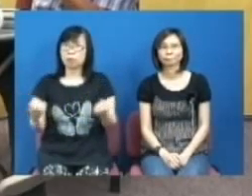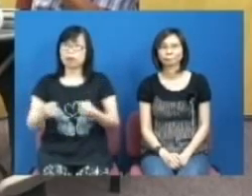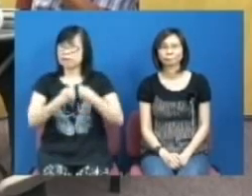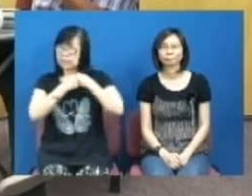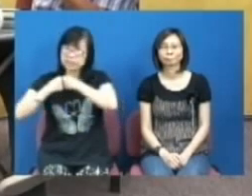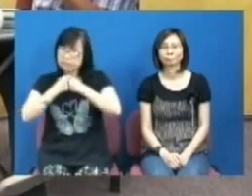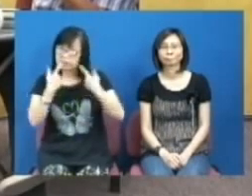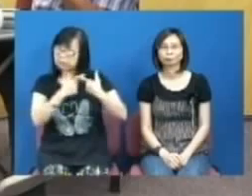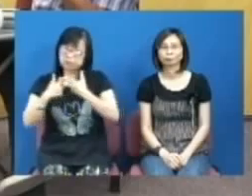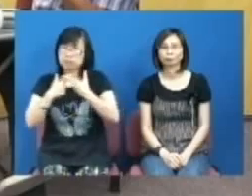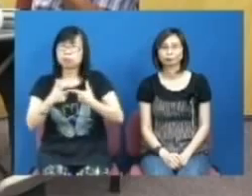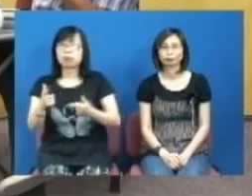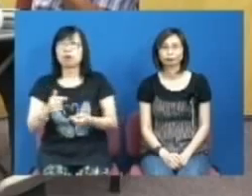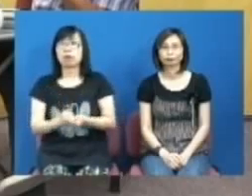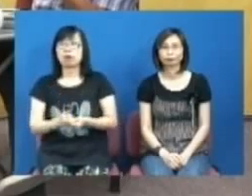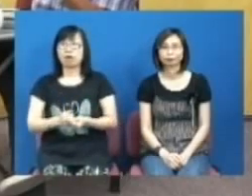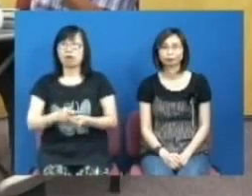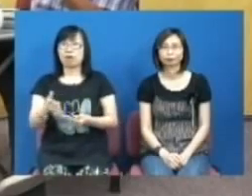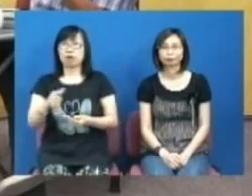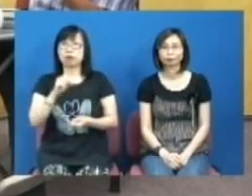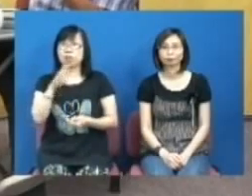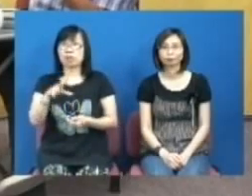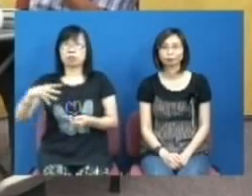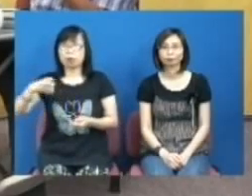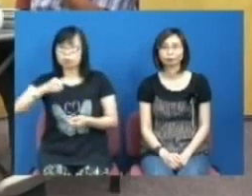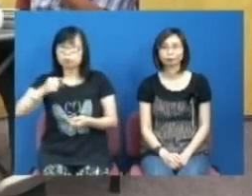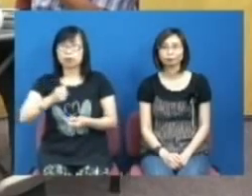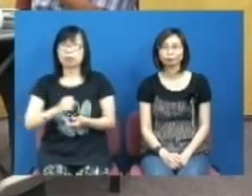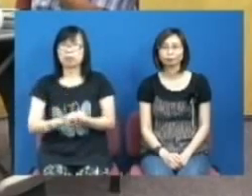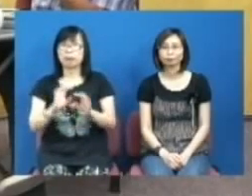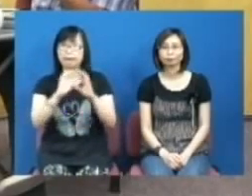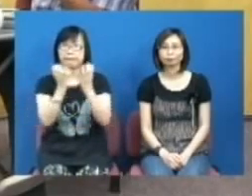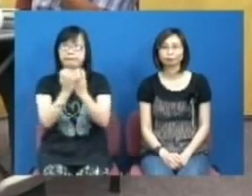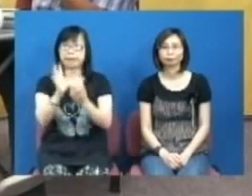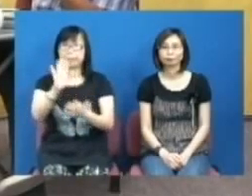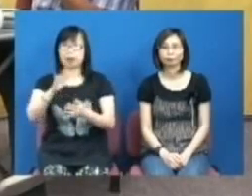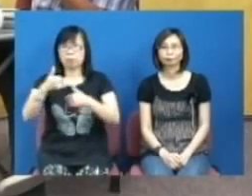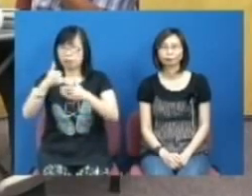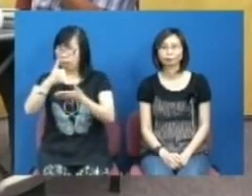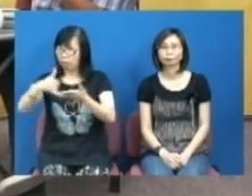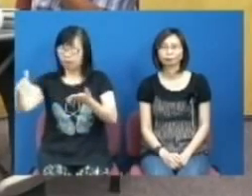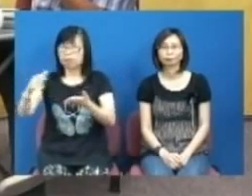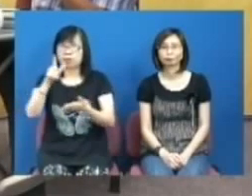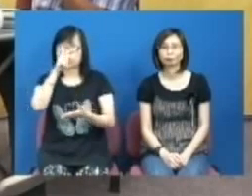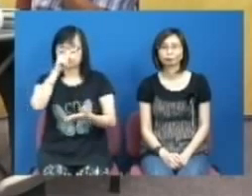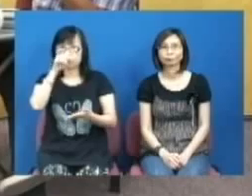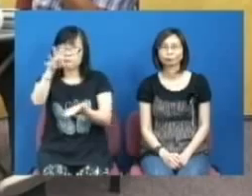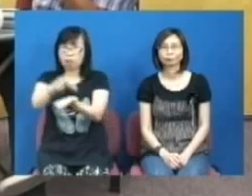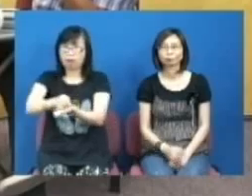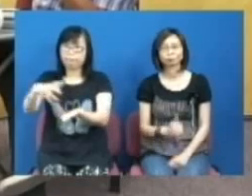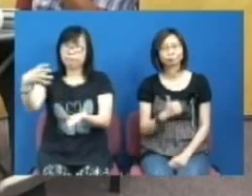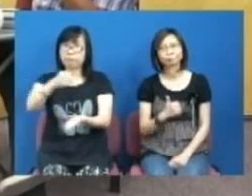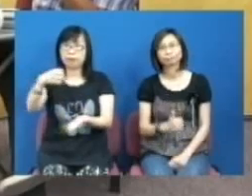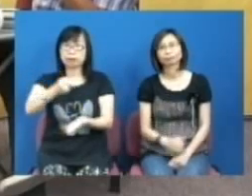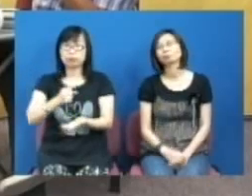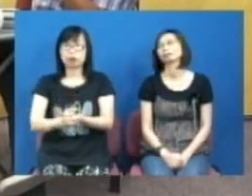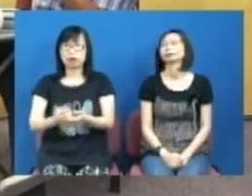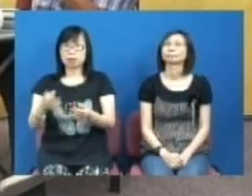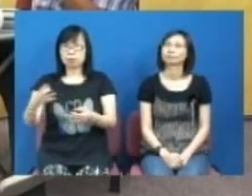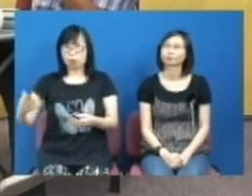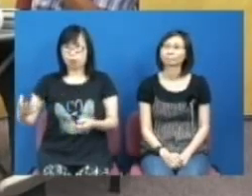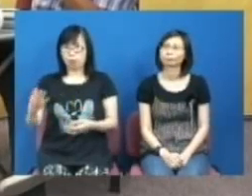爭那個國家的當權派的時候，不是以離開 蘇聯的霸權或者華沙公約國，其